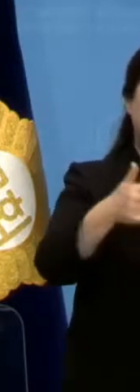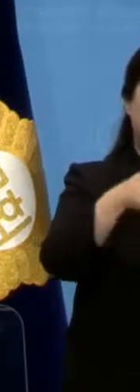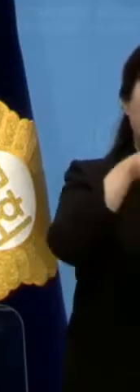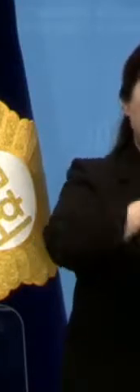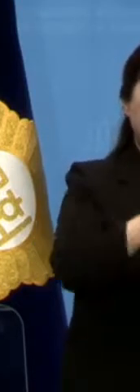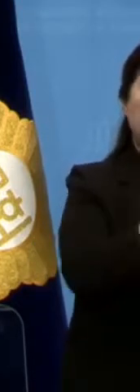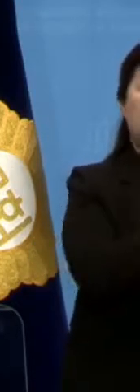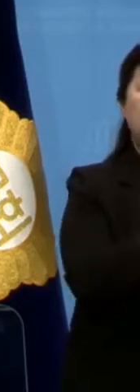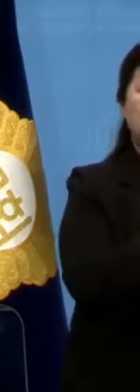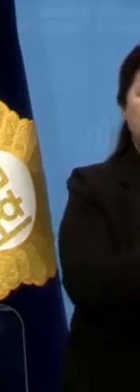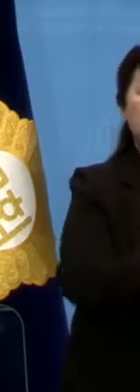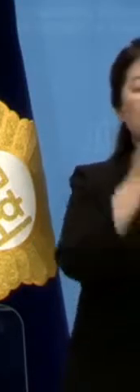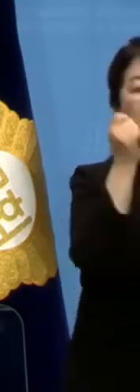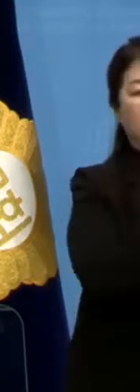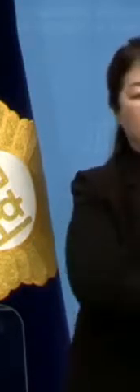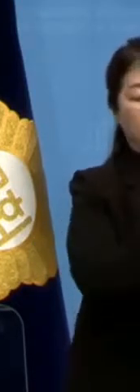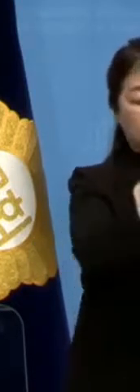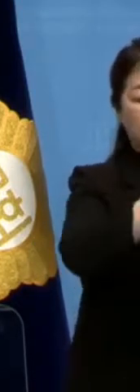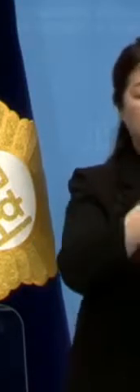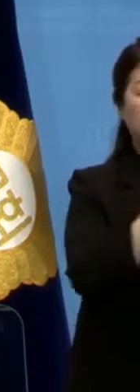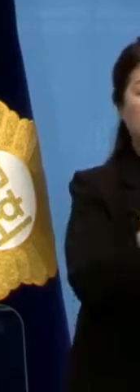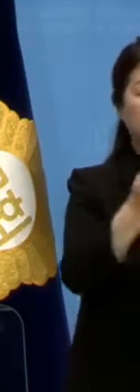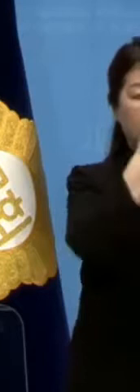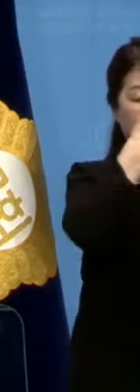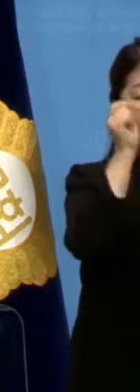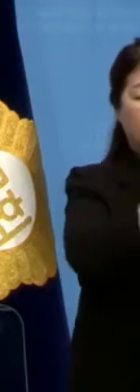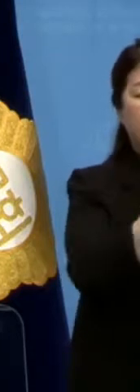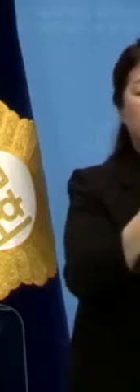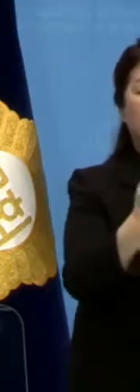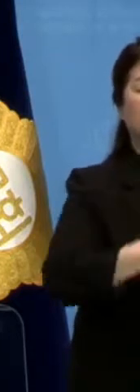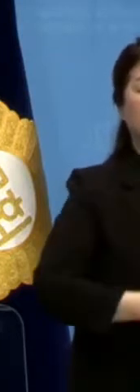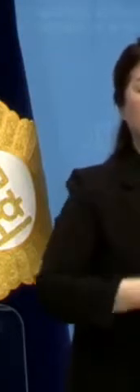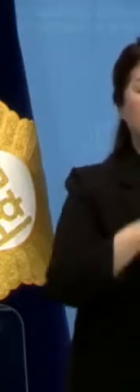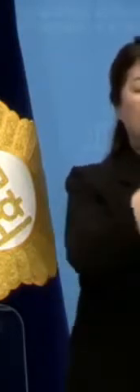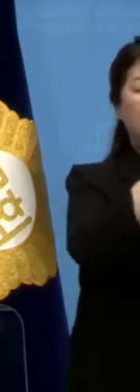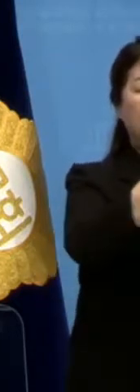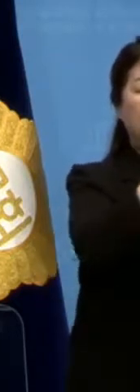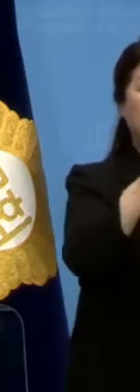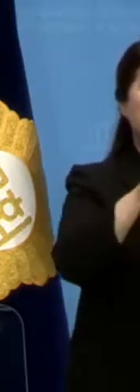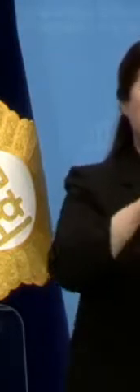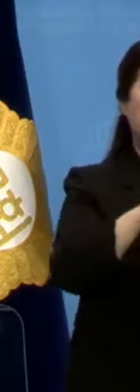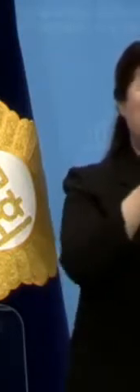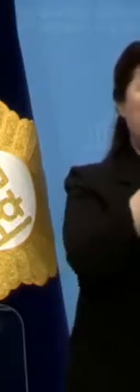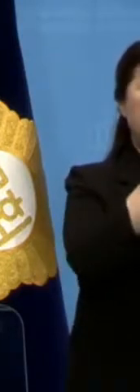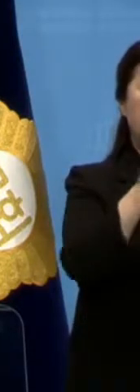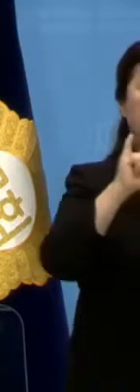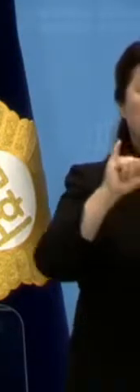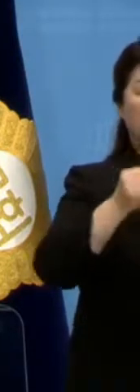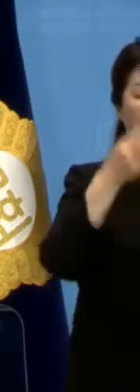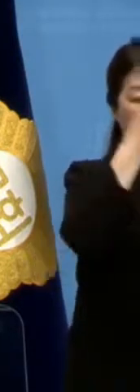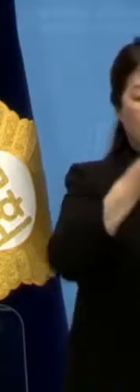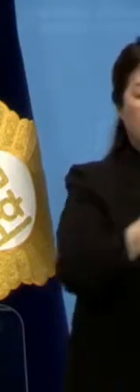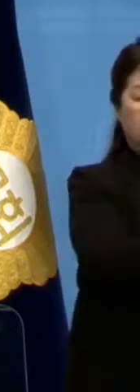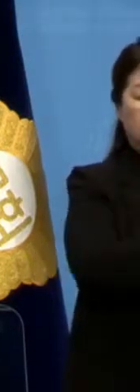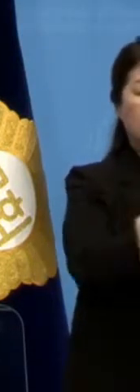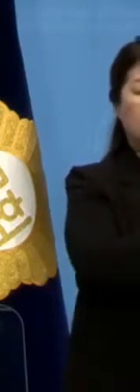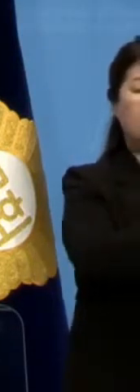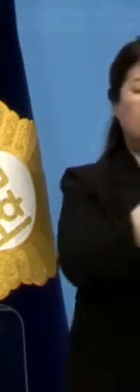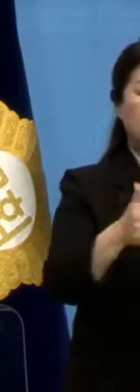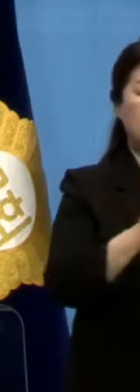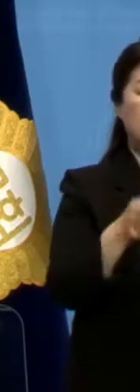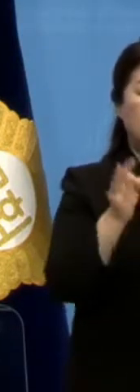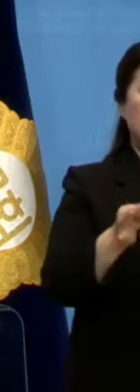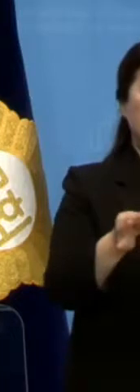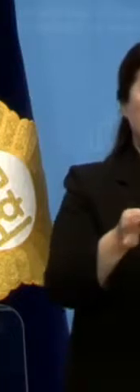강화에 실패한 국민 기만 정책입니다. 백내장, MRI 검사비 등 무리한 급여화 추진으로 인한